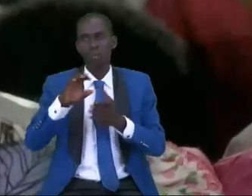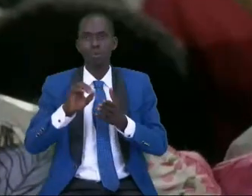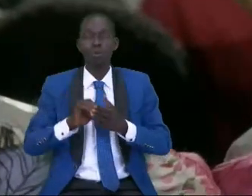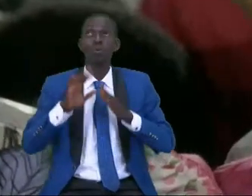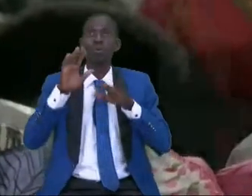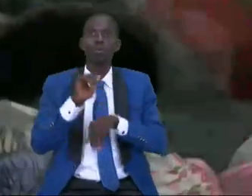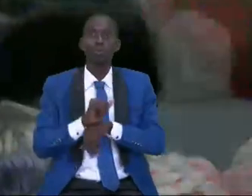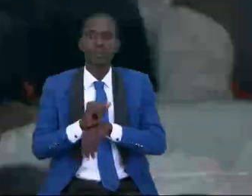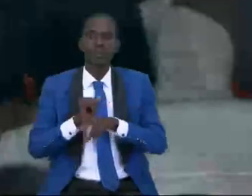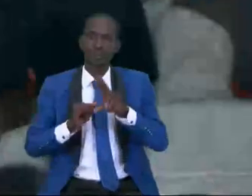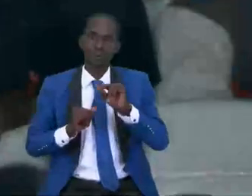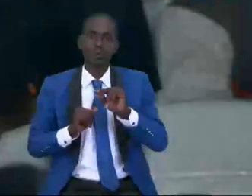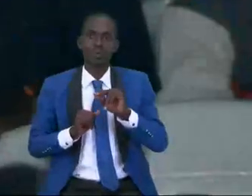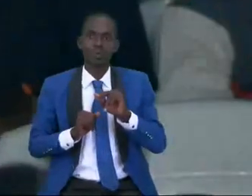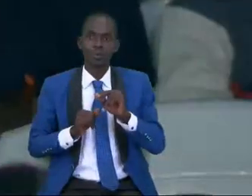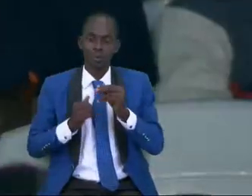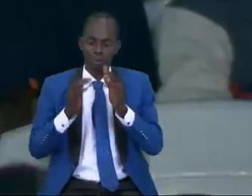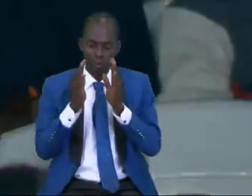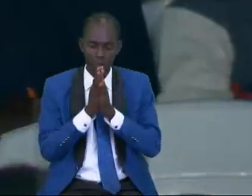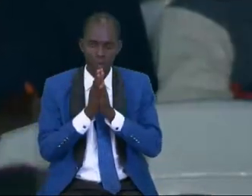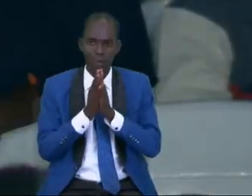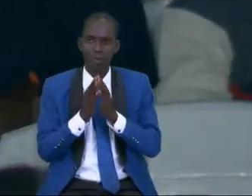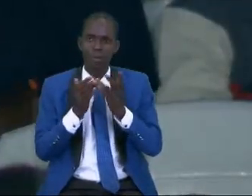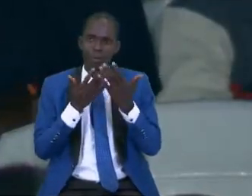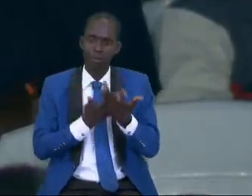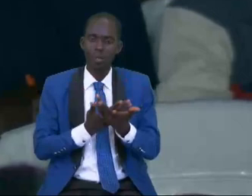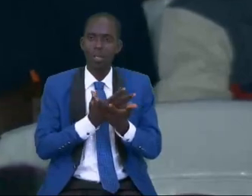Les miracles descendront.